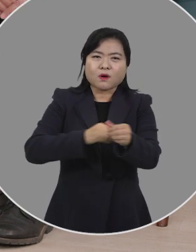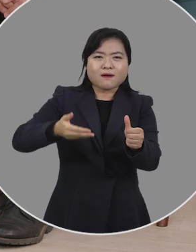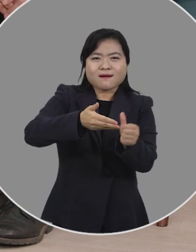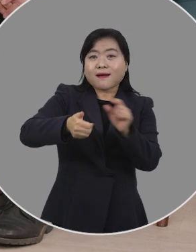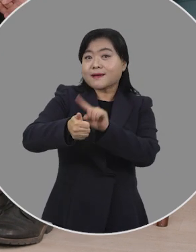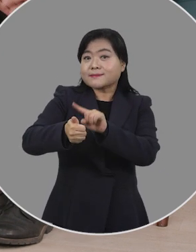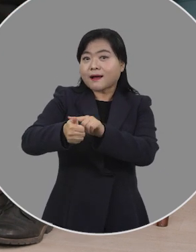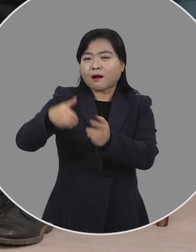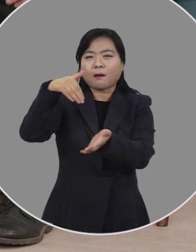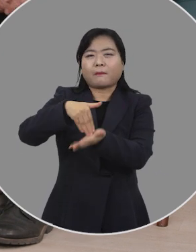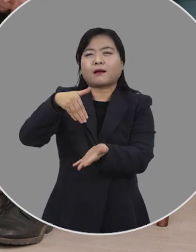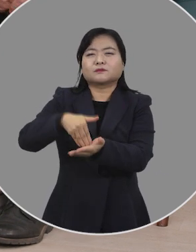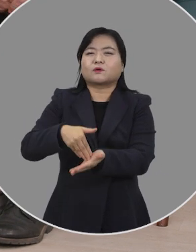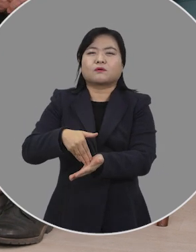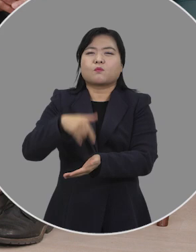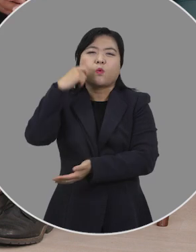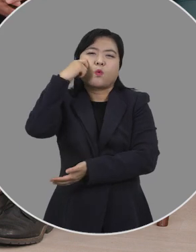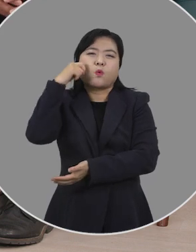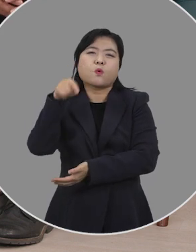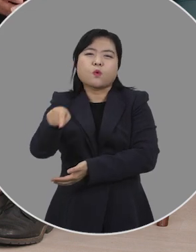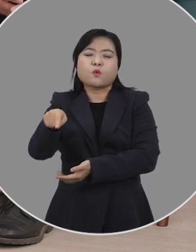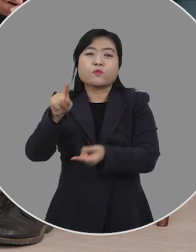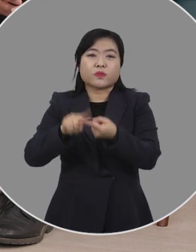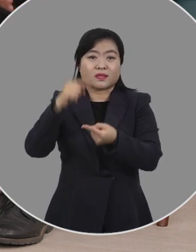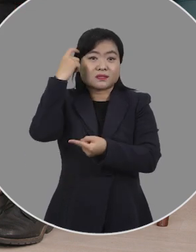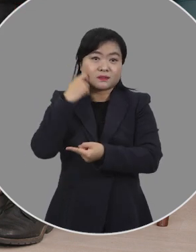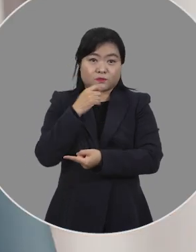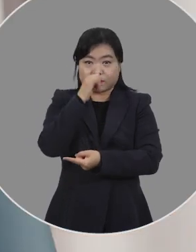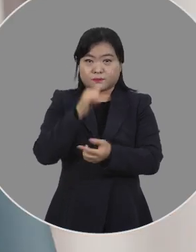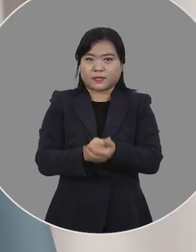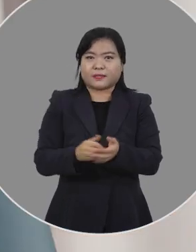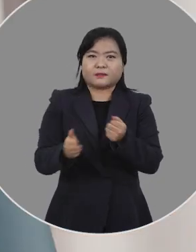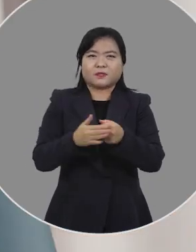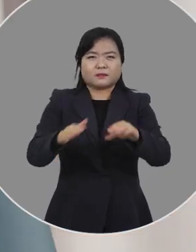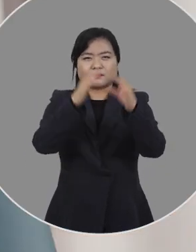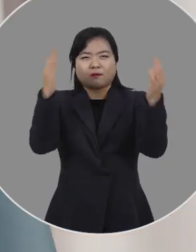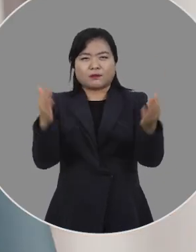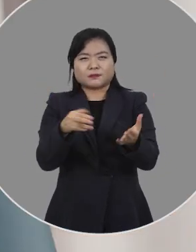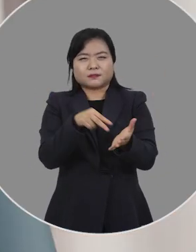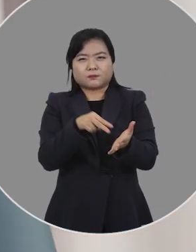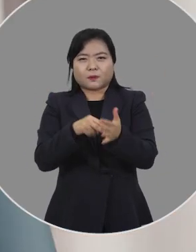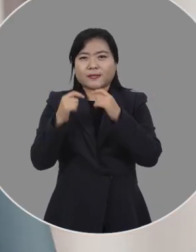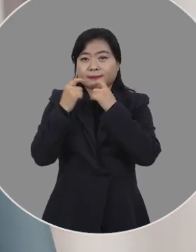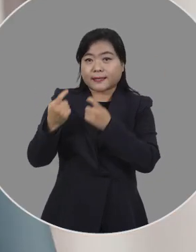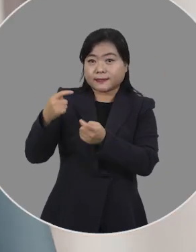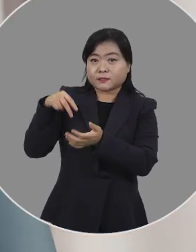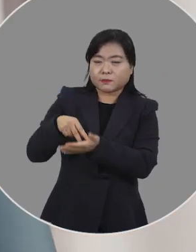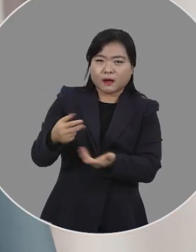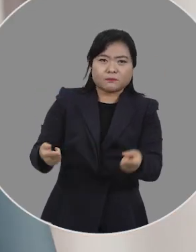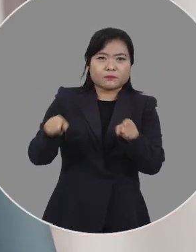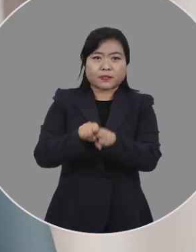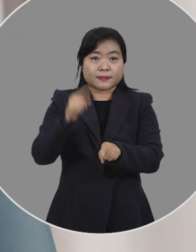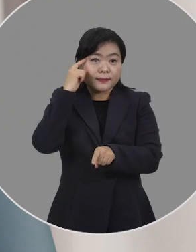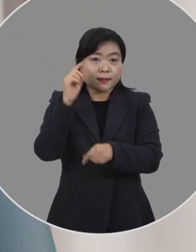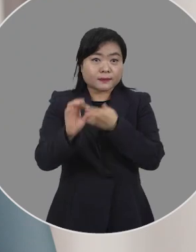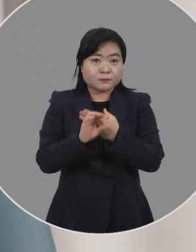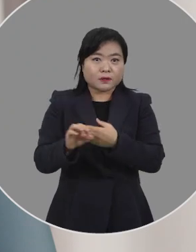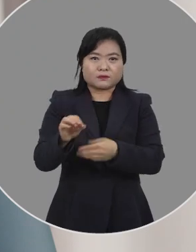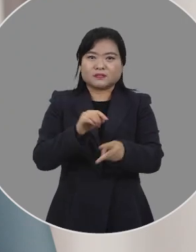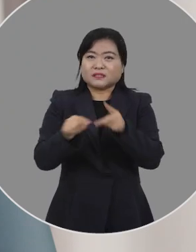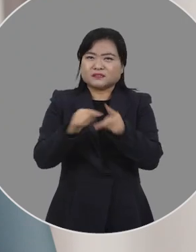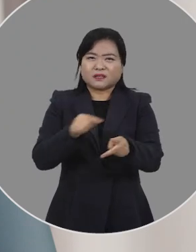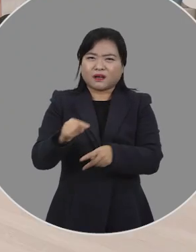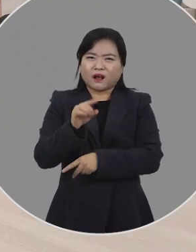가해자들의 반성의식을 막을 수도 있다. 그런 느낌도 들게 됩니다. 그러니까 전체적인 측면과 개인적인 측면을 어우러서 생각한다면 도대체